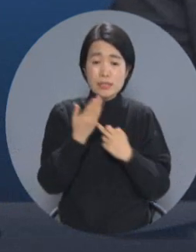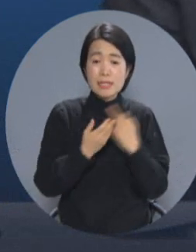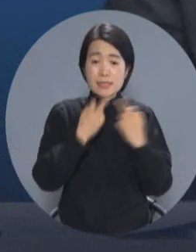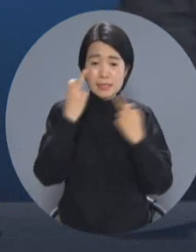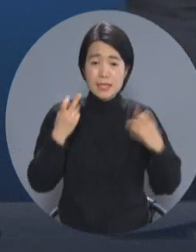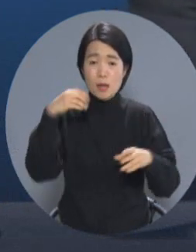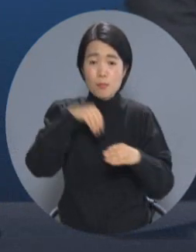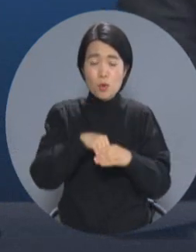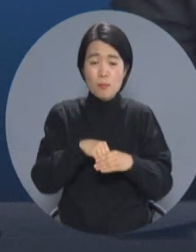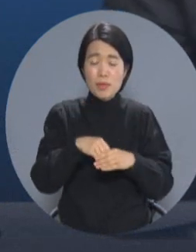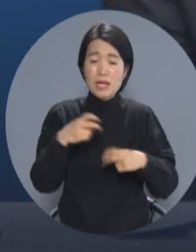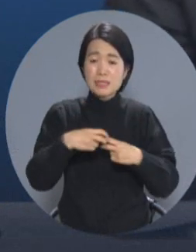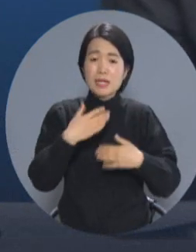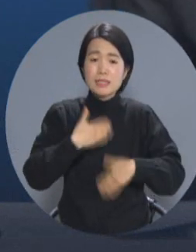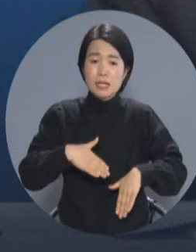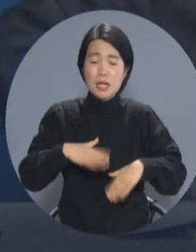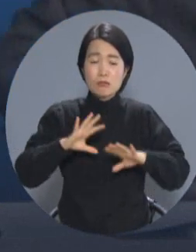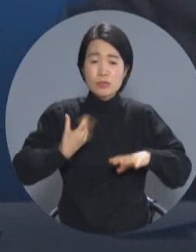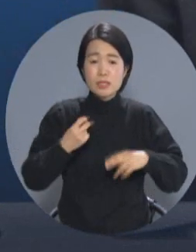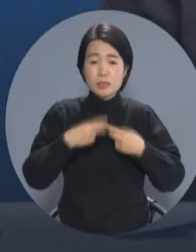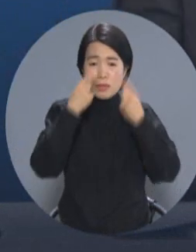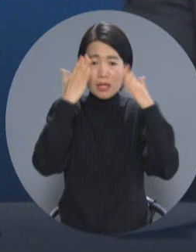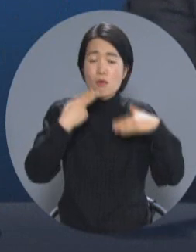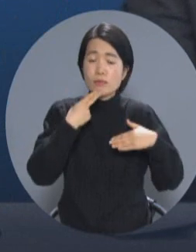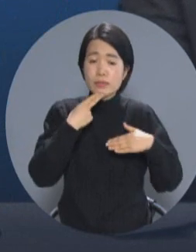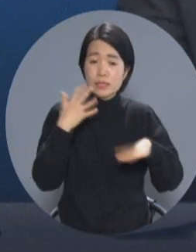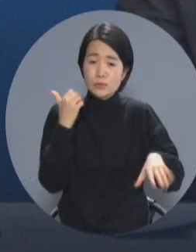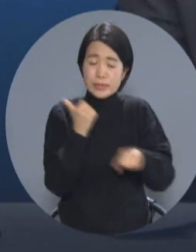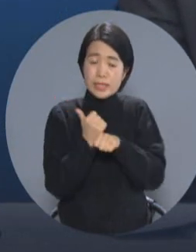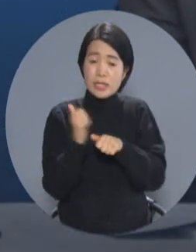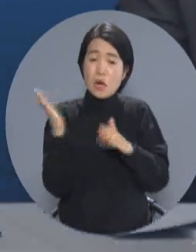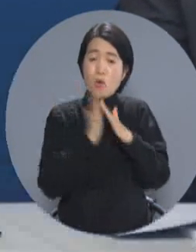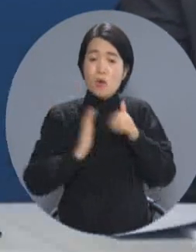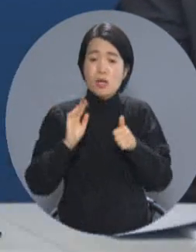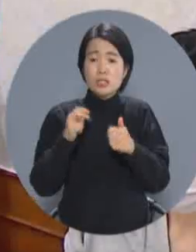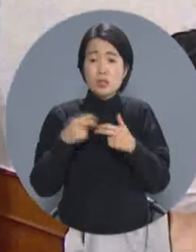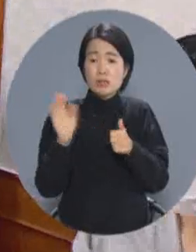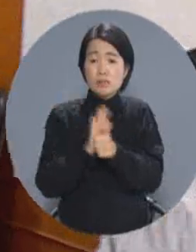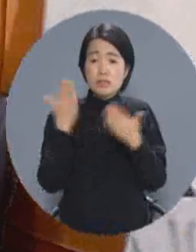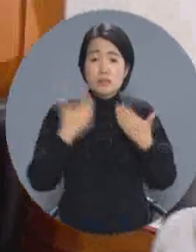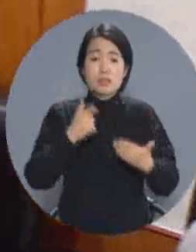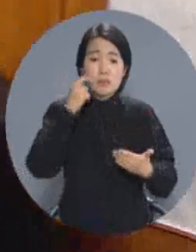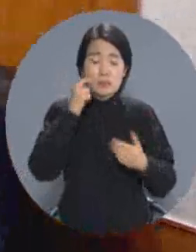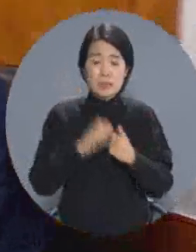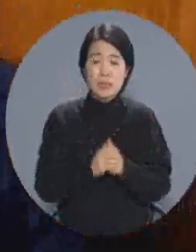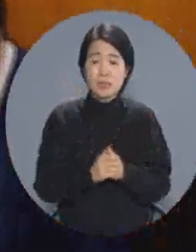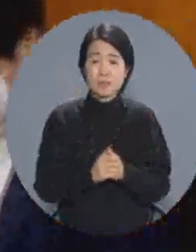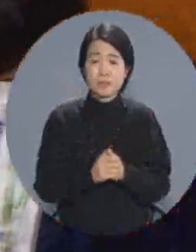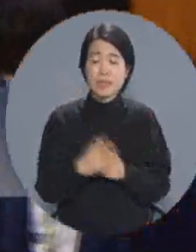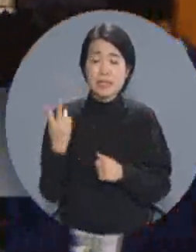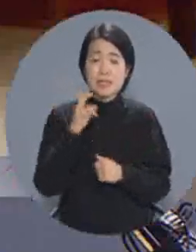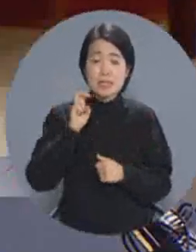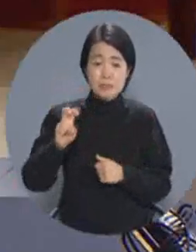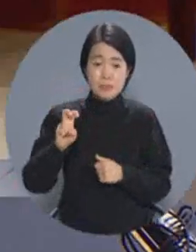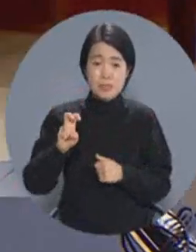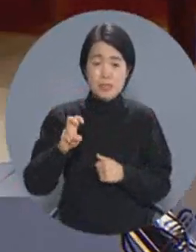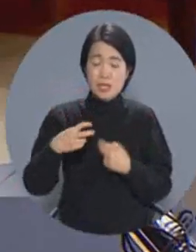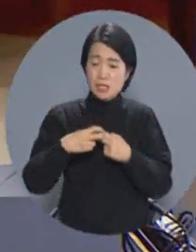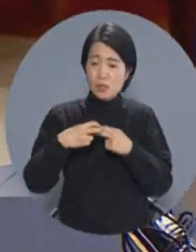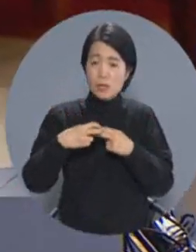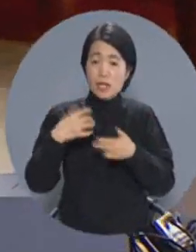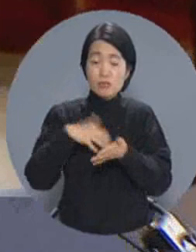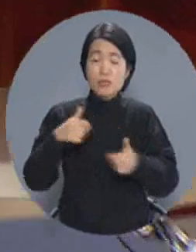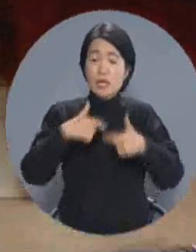취약 지역이고 국립의과대학이 없어서 최상위 공공의료 서비스를 받지 못하고 있습니다 경실련은 2020년